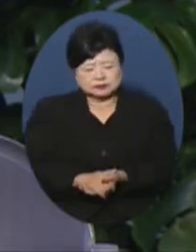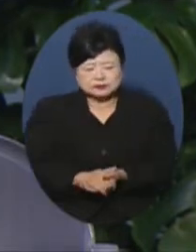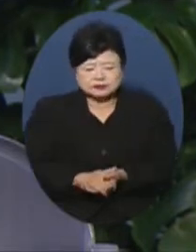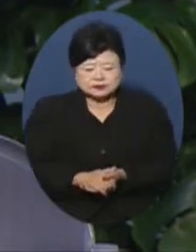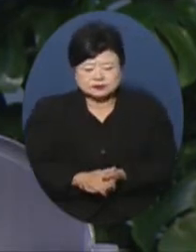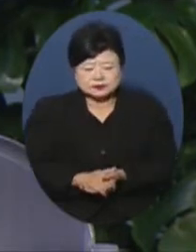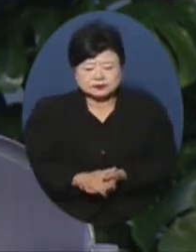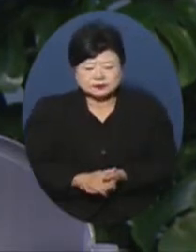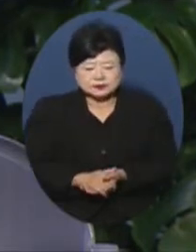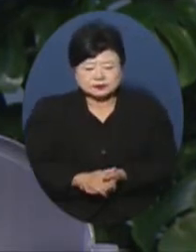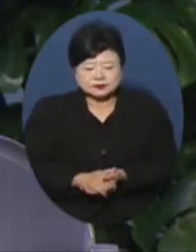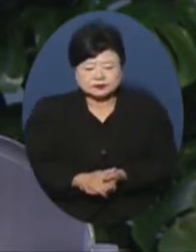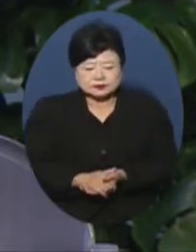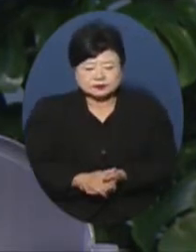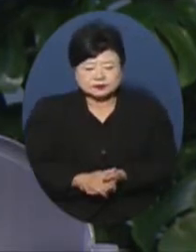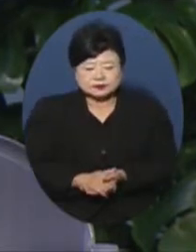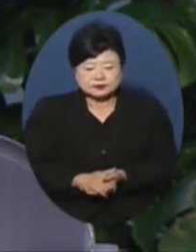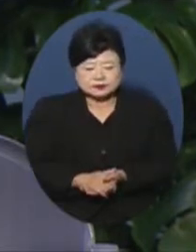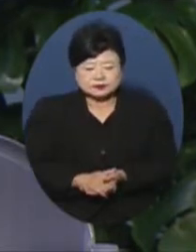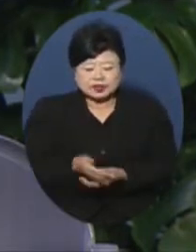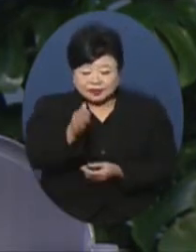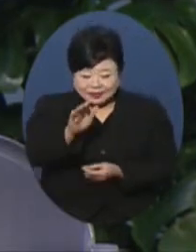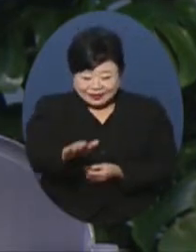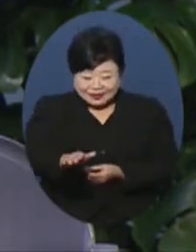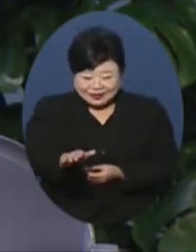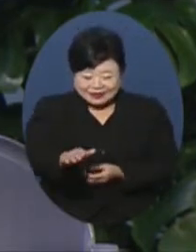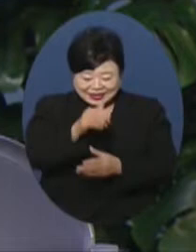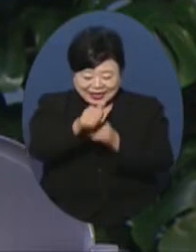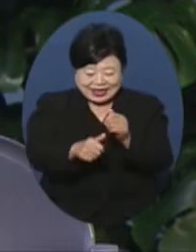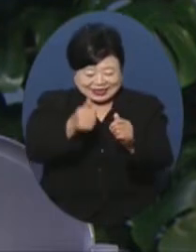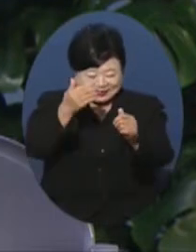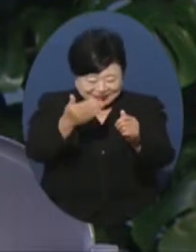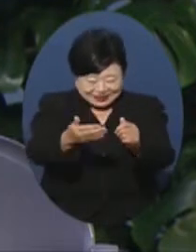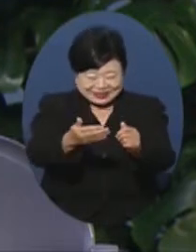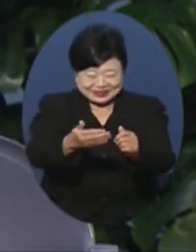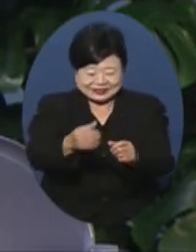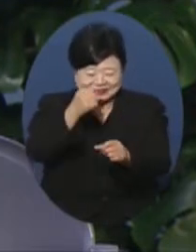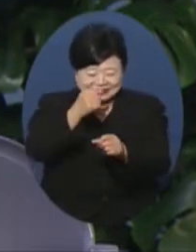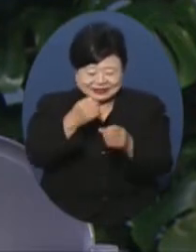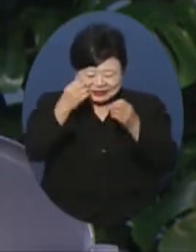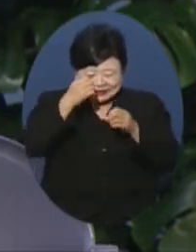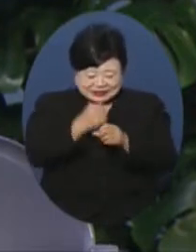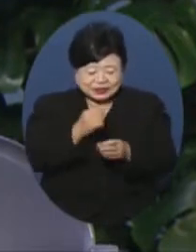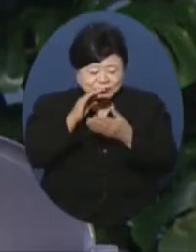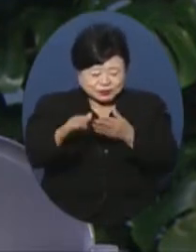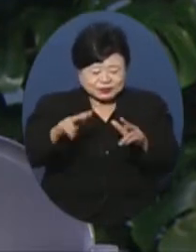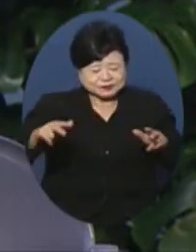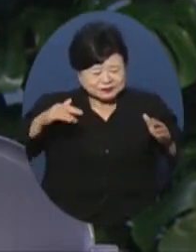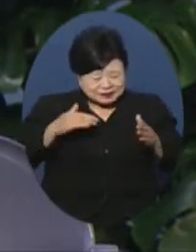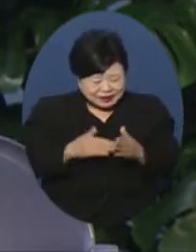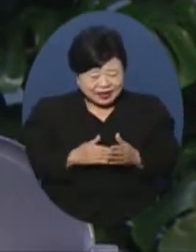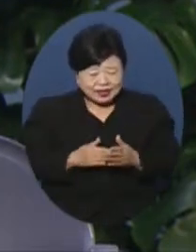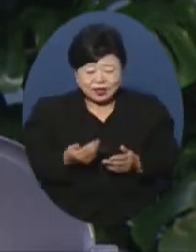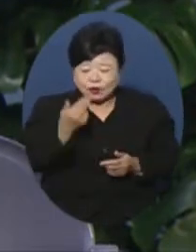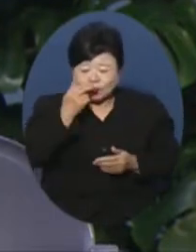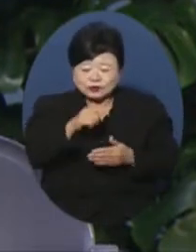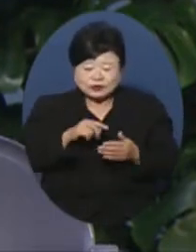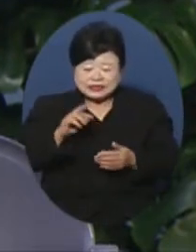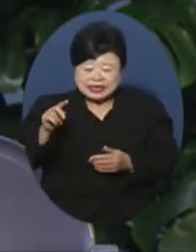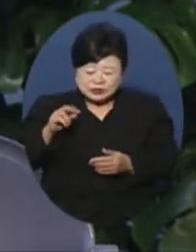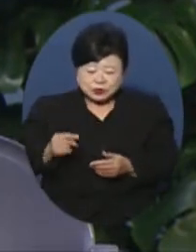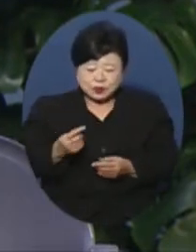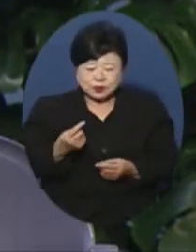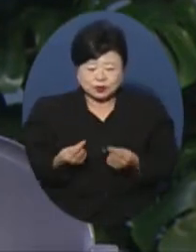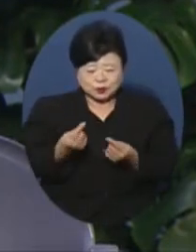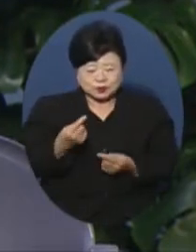문제가 생겼을 것입니다. 그런데 우리 하나님께서 창조 이후로 지금까지 공기 중에